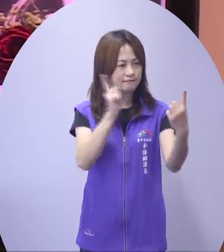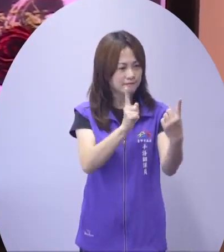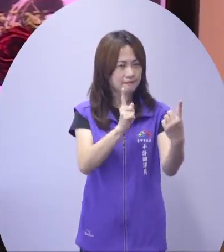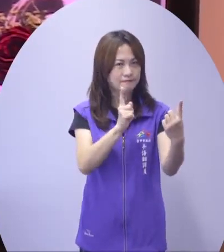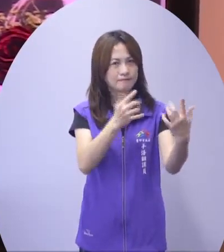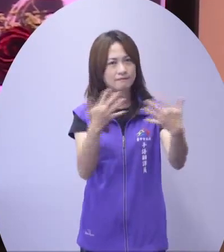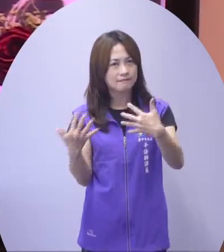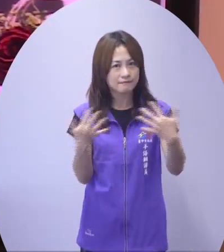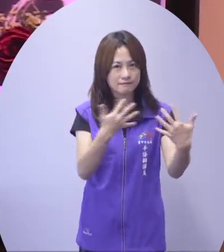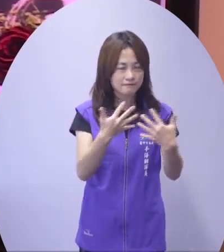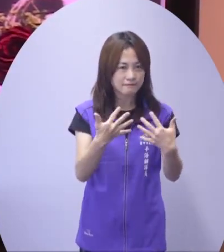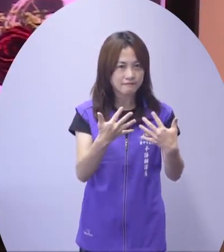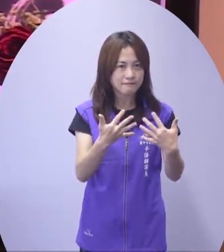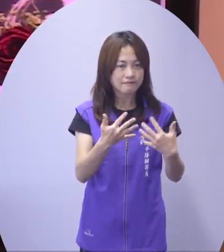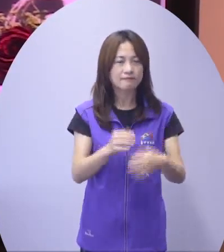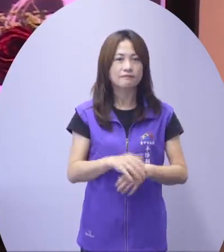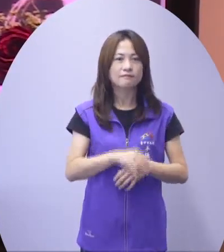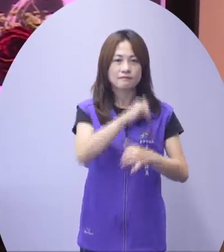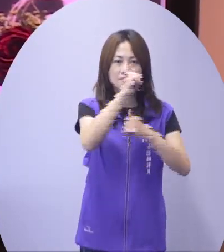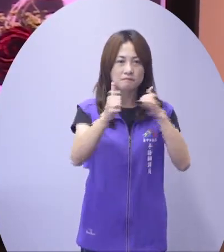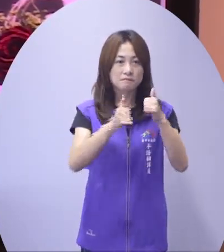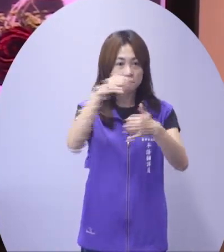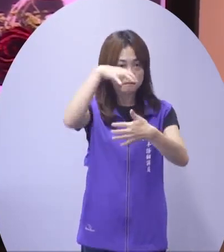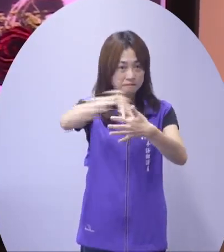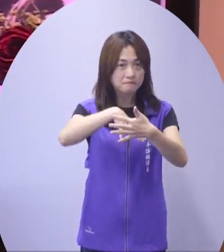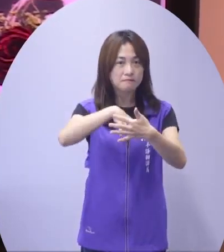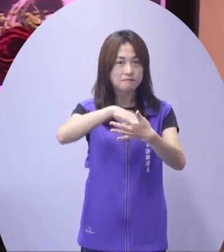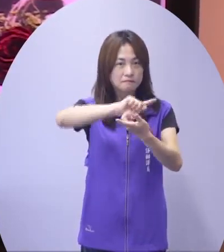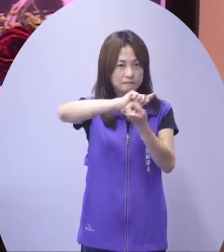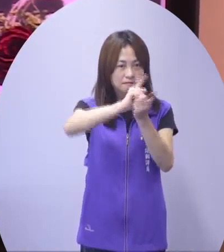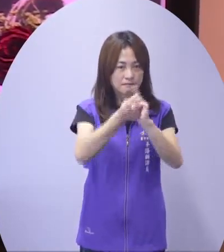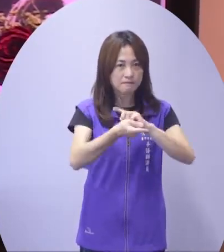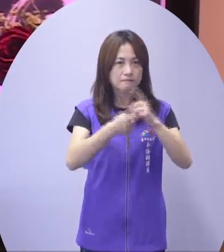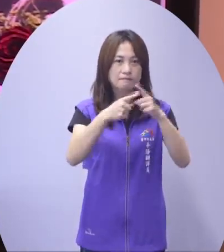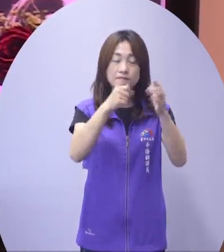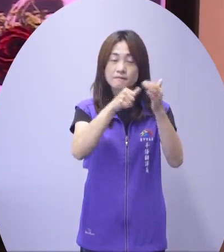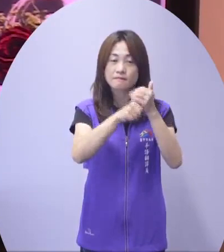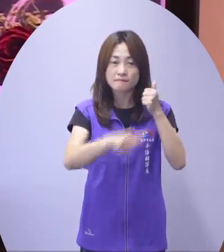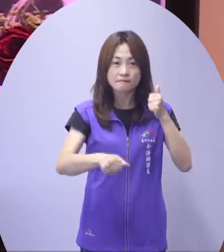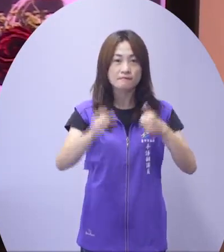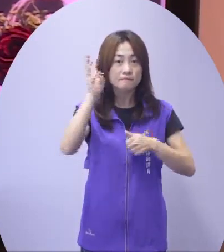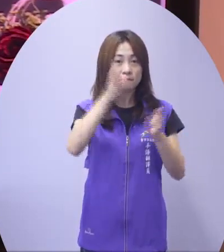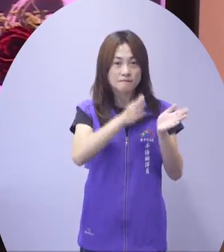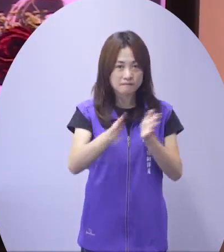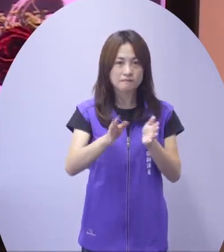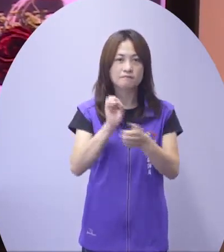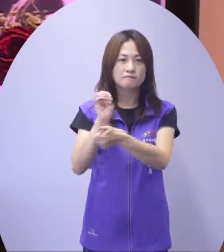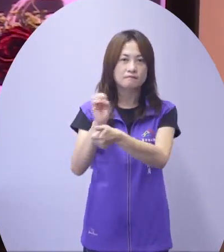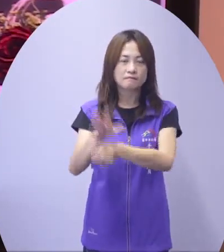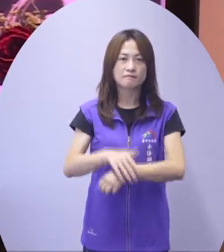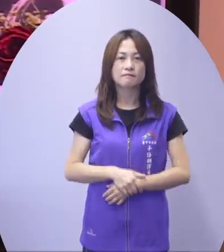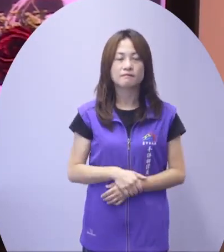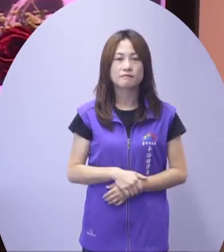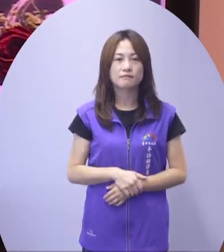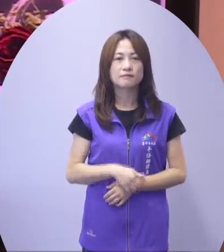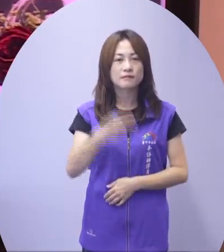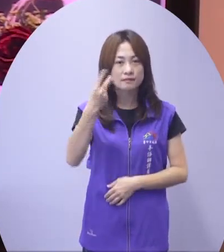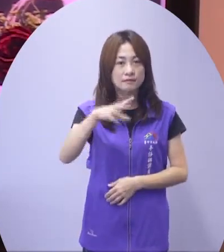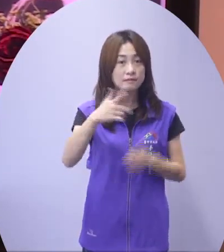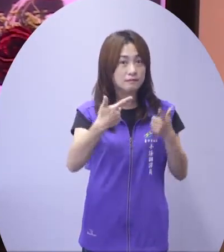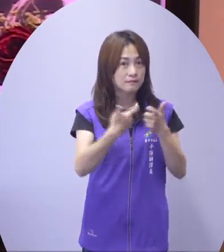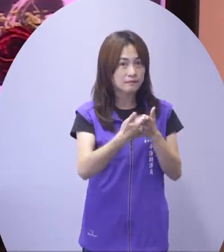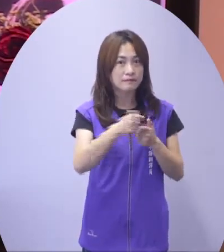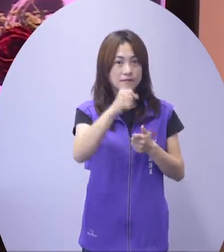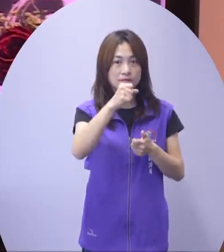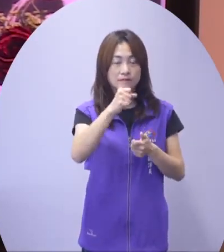入人生哲理，导入我们现场的场景。那么我们当然也结合了公益哦，跟我们的庇护工厂来合作做这